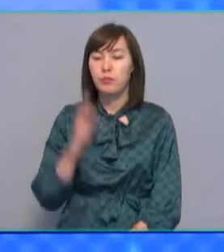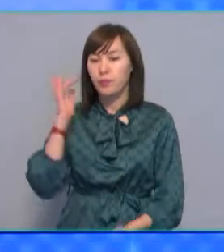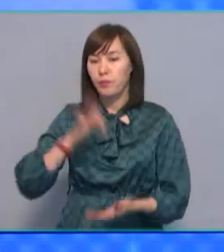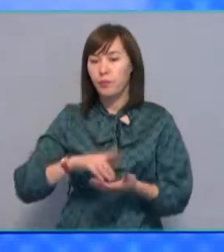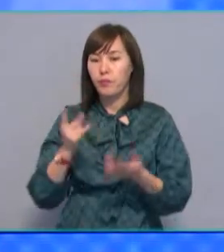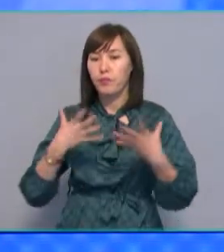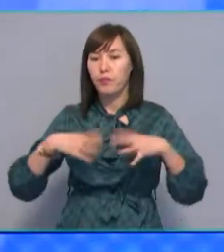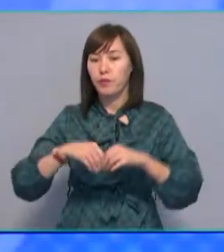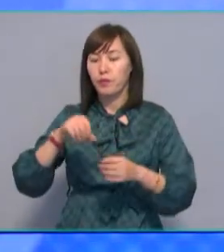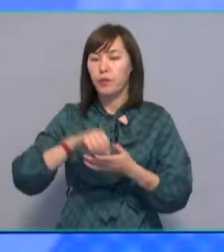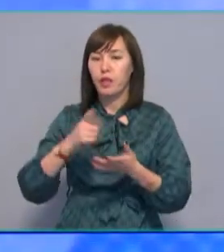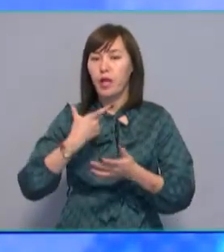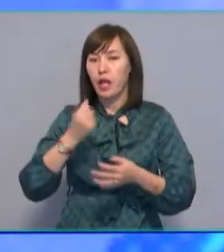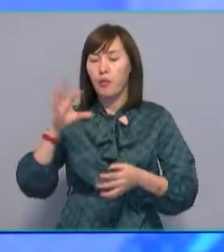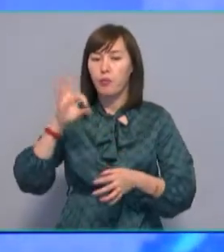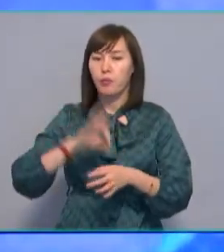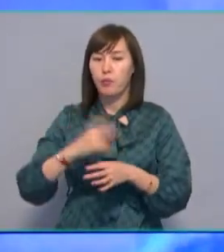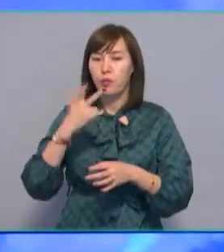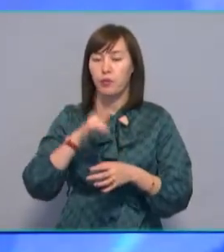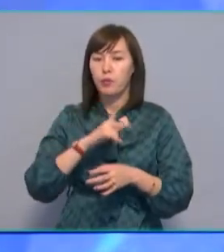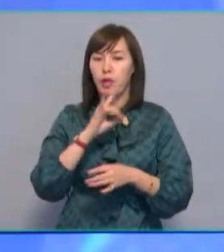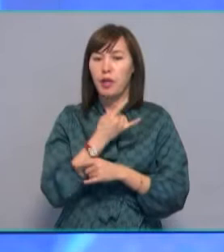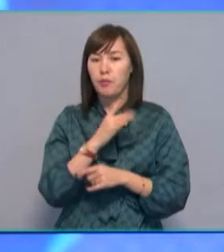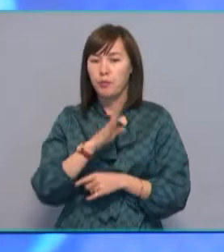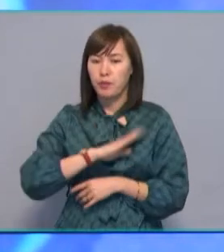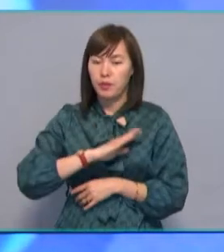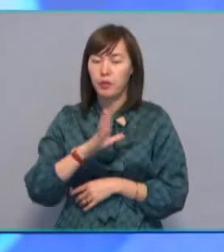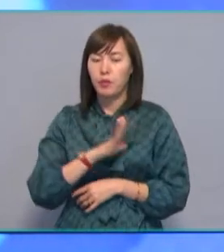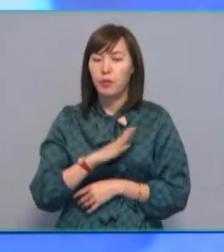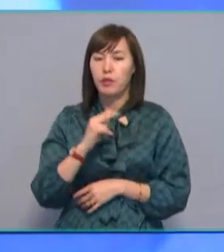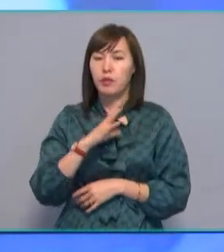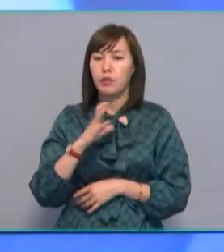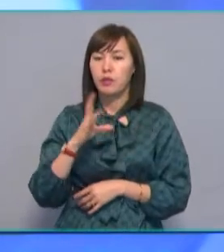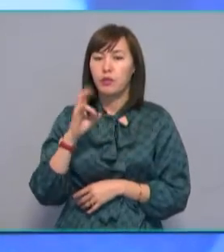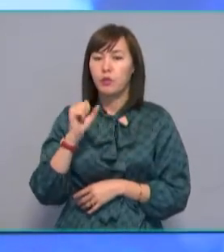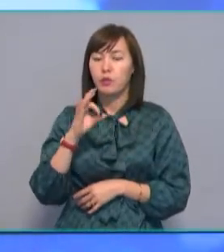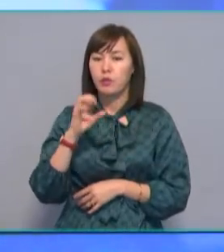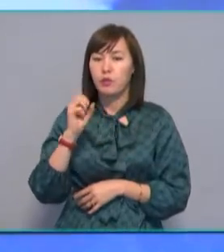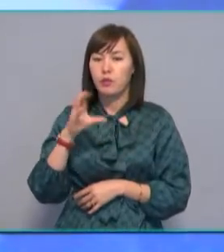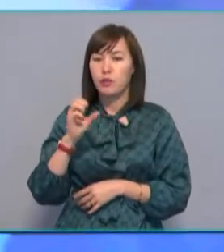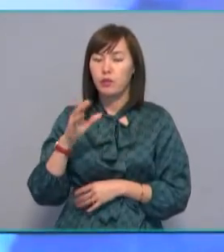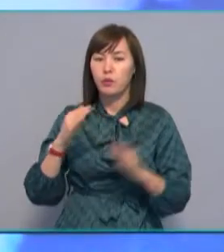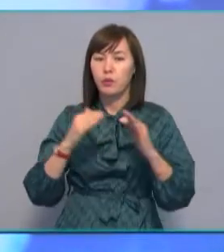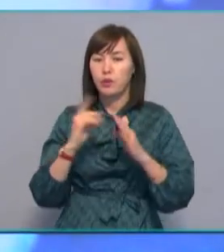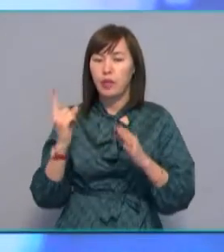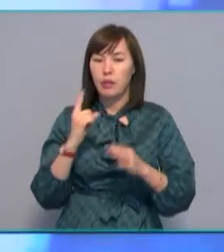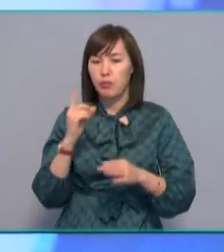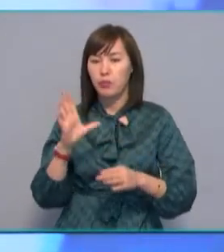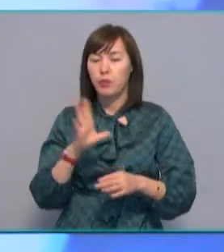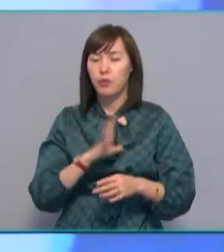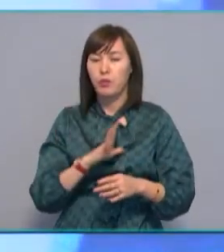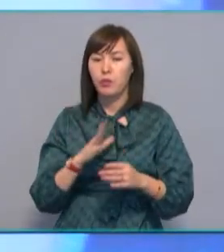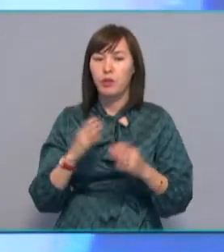Шымкентте бір отбасы мүшелері газдан уланып, 3 жасар сәби қаза болды. Оқыс оқиға Нұрсат шағын ауданындағы тұрғын үйлердің бірінде орын